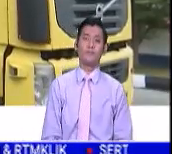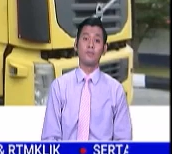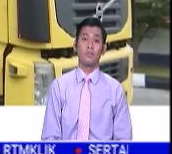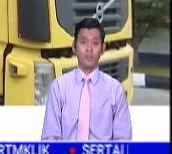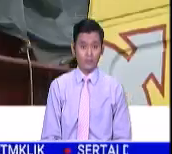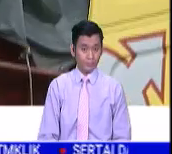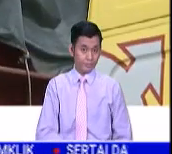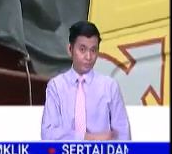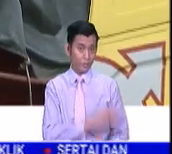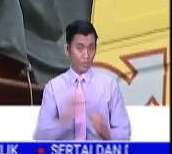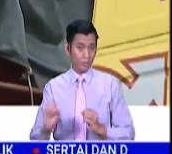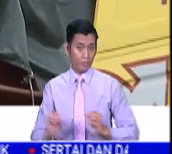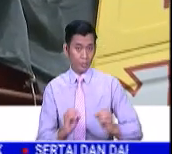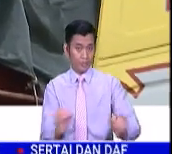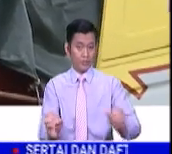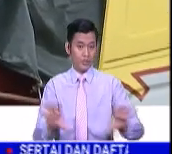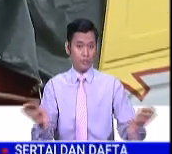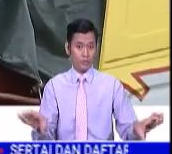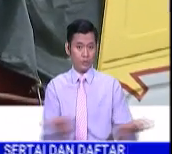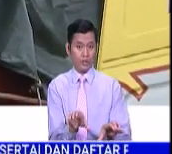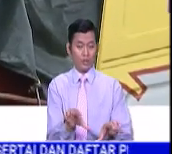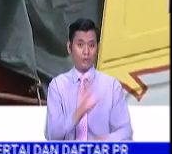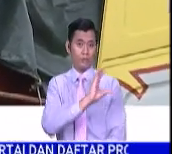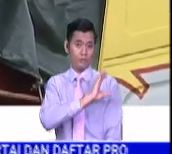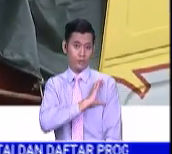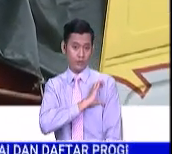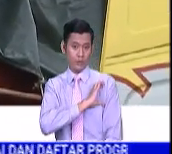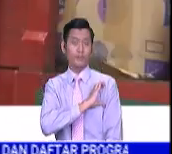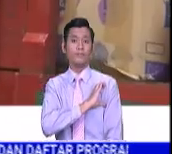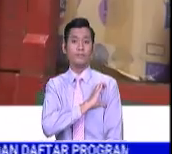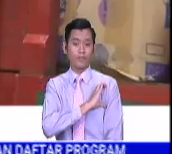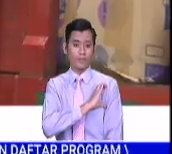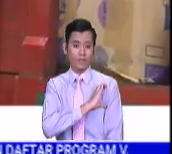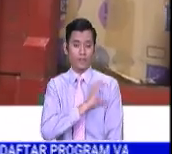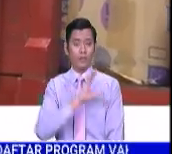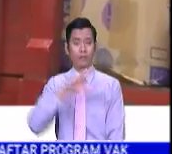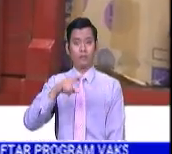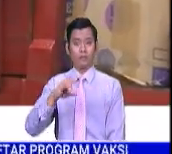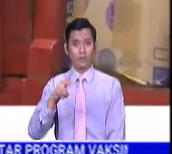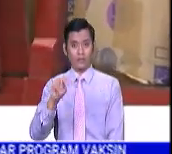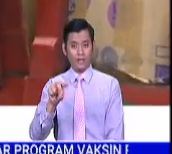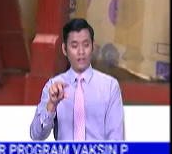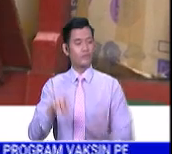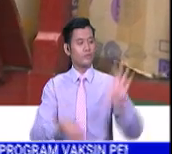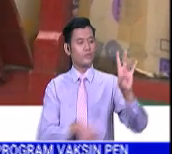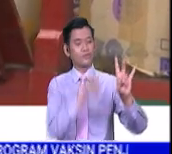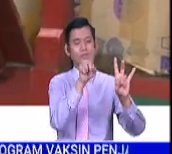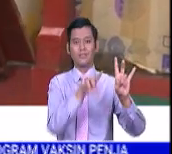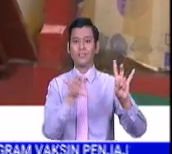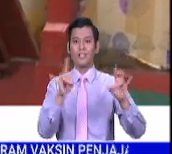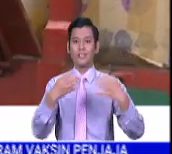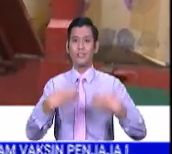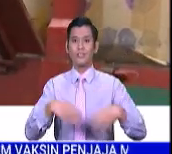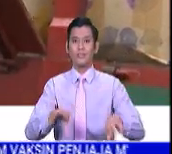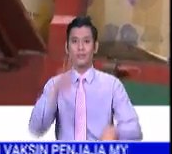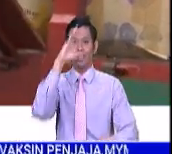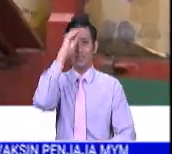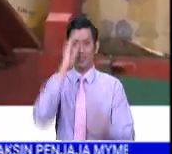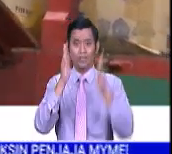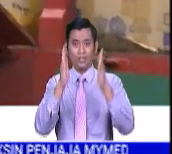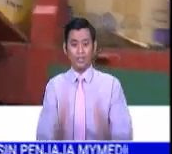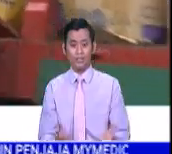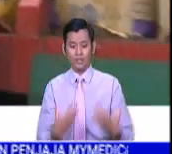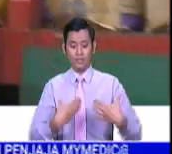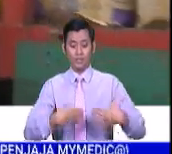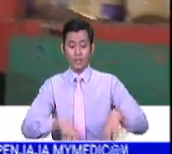Dalam satu lagi operasi oleh sepasukan polis dari Balai Sungai Tiang dan Pendang pada 7 Julai lalu, cubaan seorang lelaki untuk membawa daun ketum